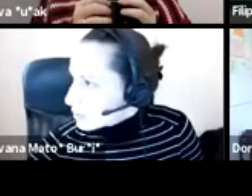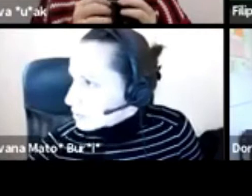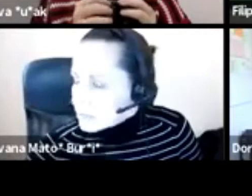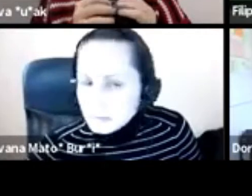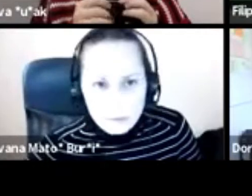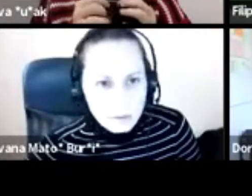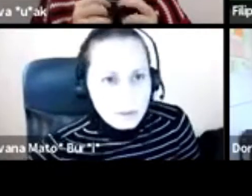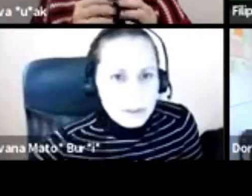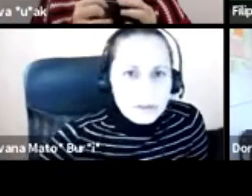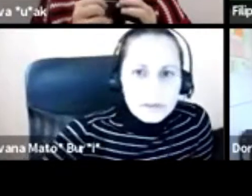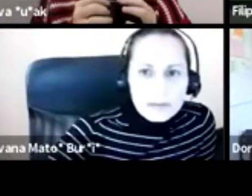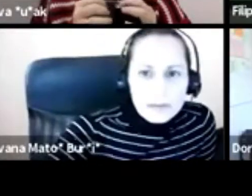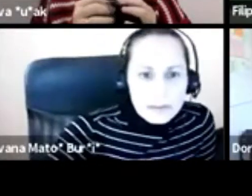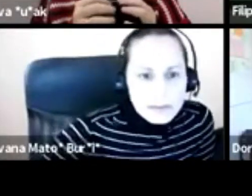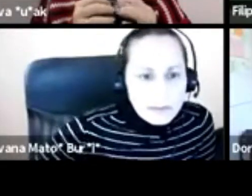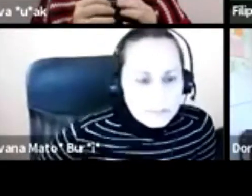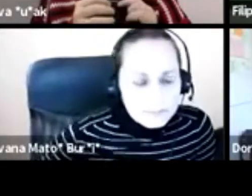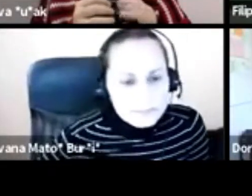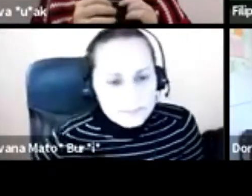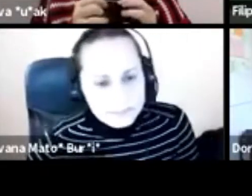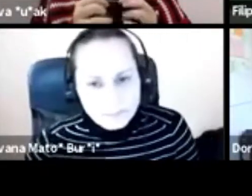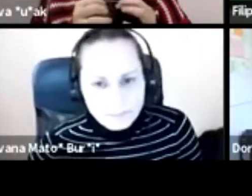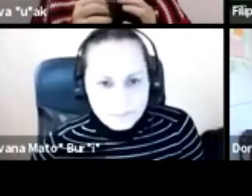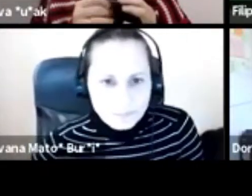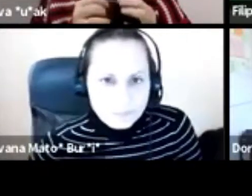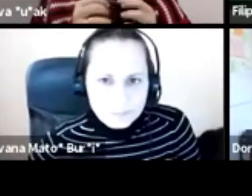Tutto. Yes, Maria, Tom. Yes, bravo.